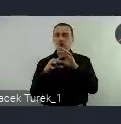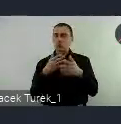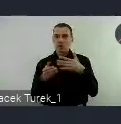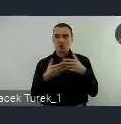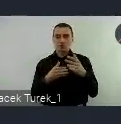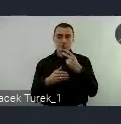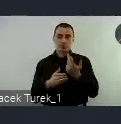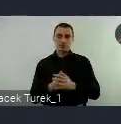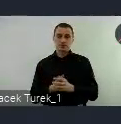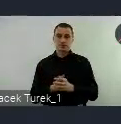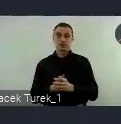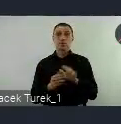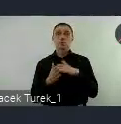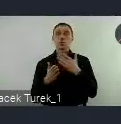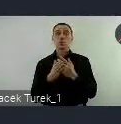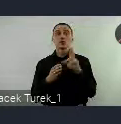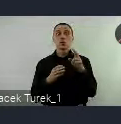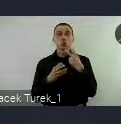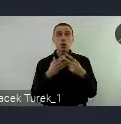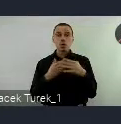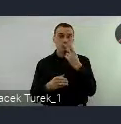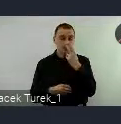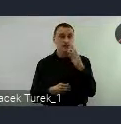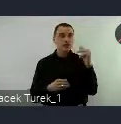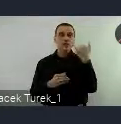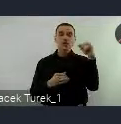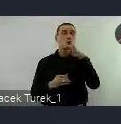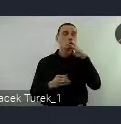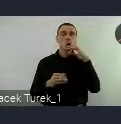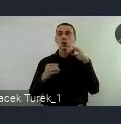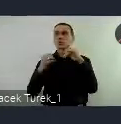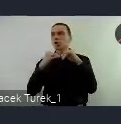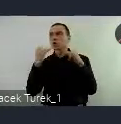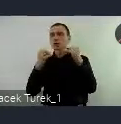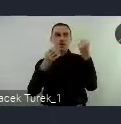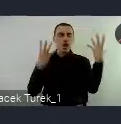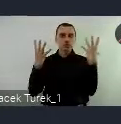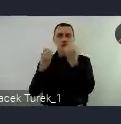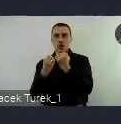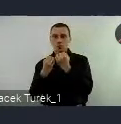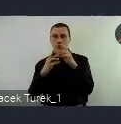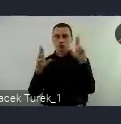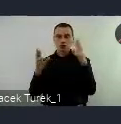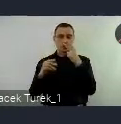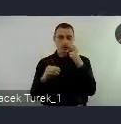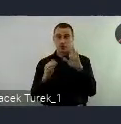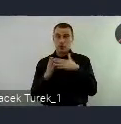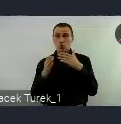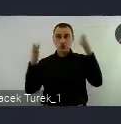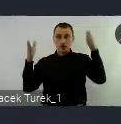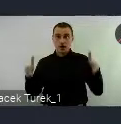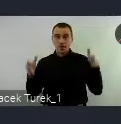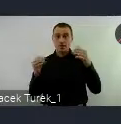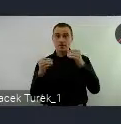wykorzystują kontrast kolorystyczny czyli różnicę kolorów między czymś jasnej czymś ciemnym gdyby była ciemna podłoga przy jasnych ścianach to okej